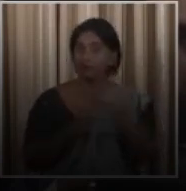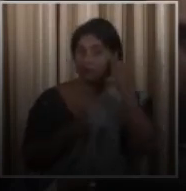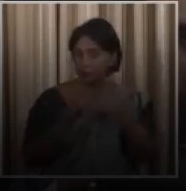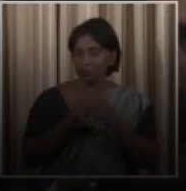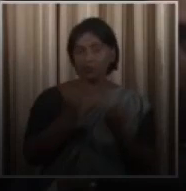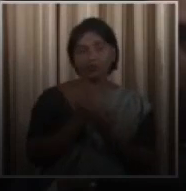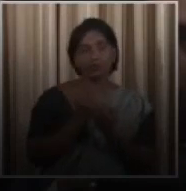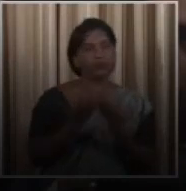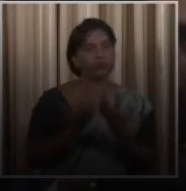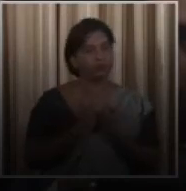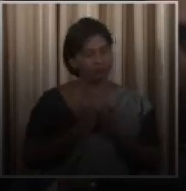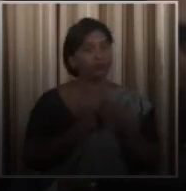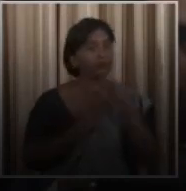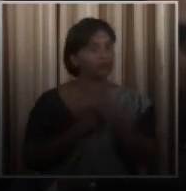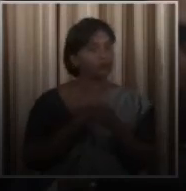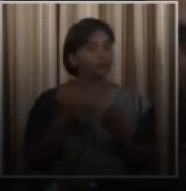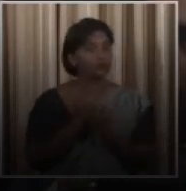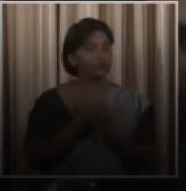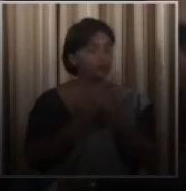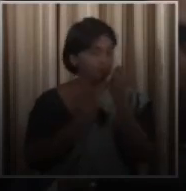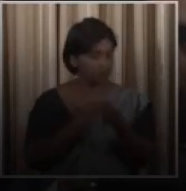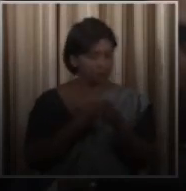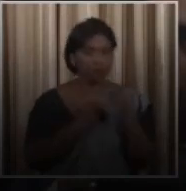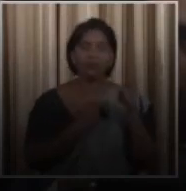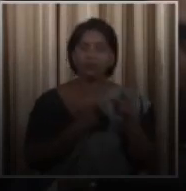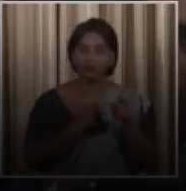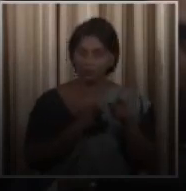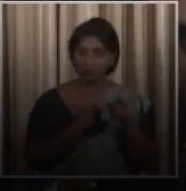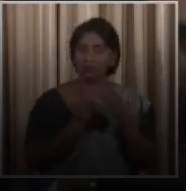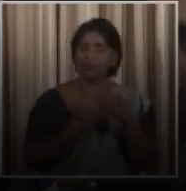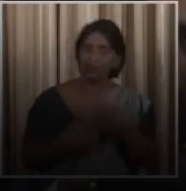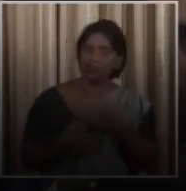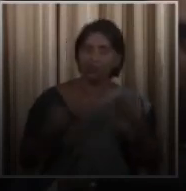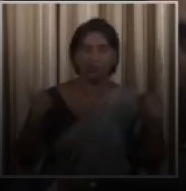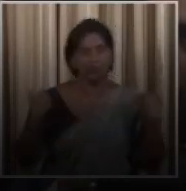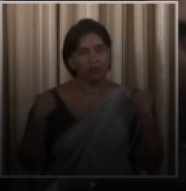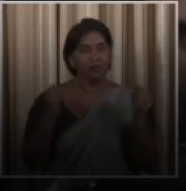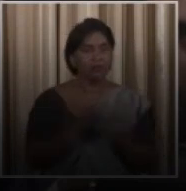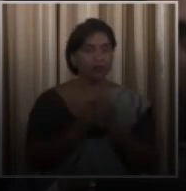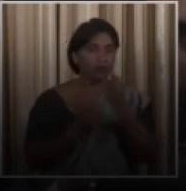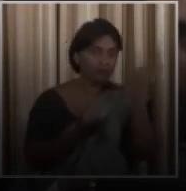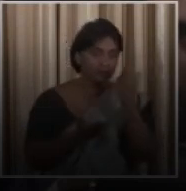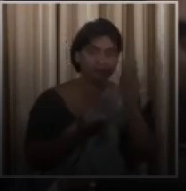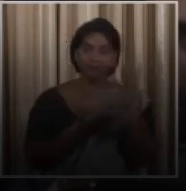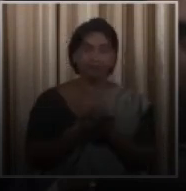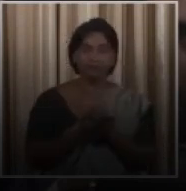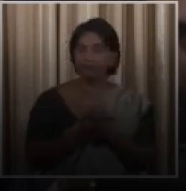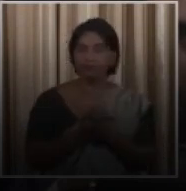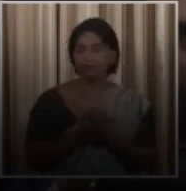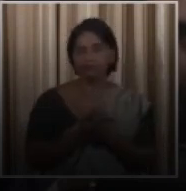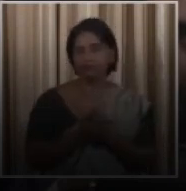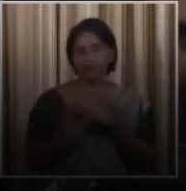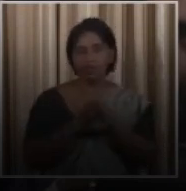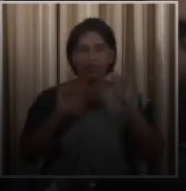සහාය ගන්න ඕන ඒවට සහාය දෙන්න දුක් මහන්සිලා සාධාරණ මුදල් උපයපු අය ඉදිරිපත් වෙන්නේ